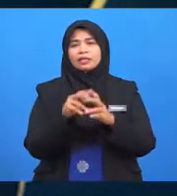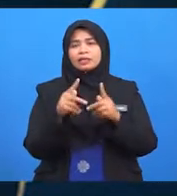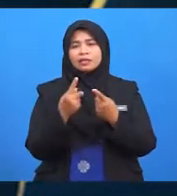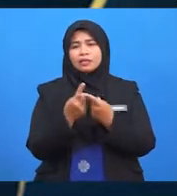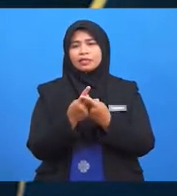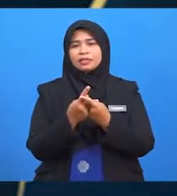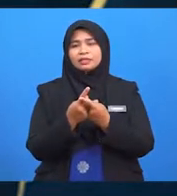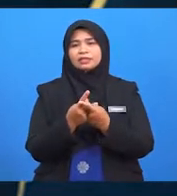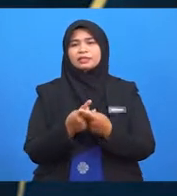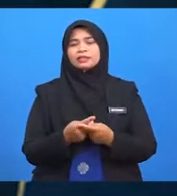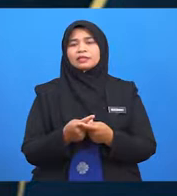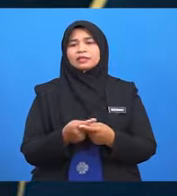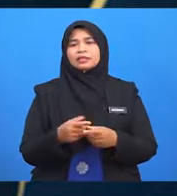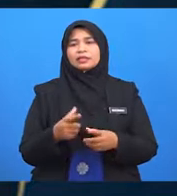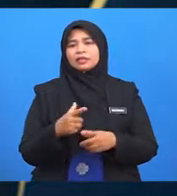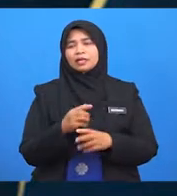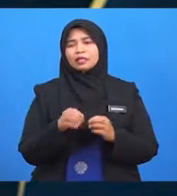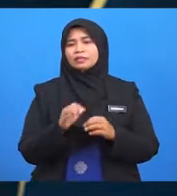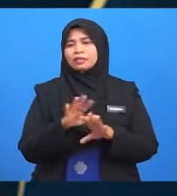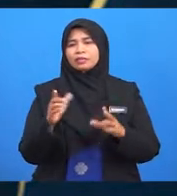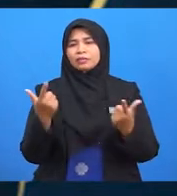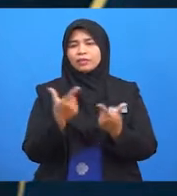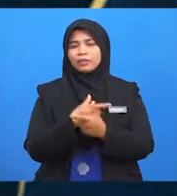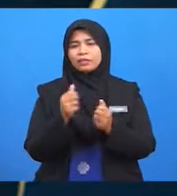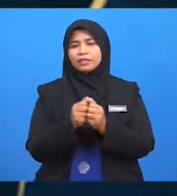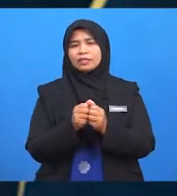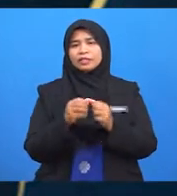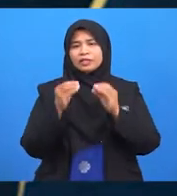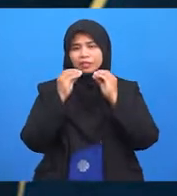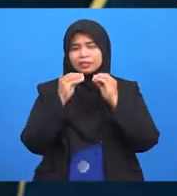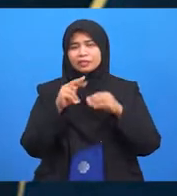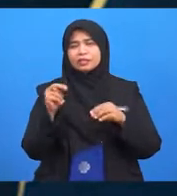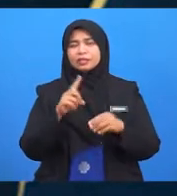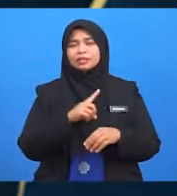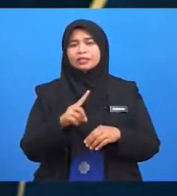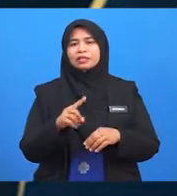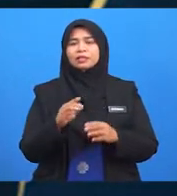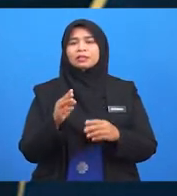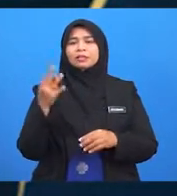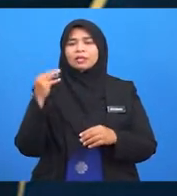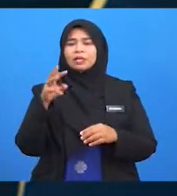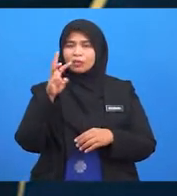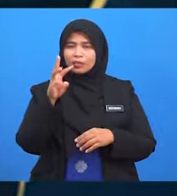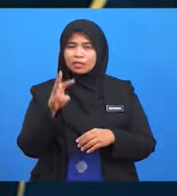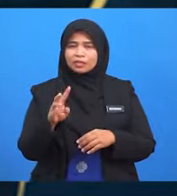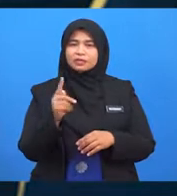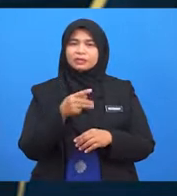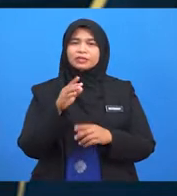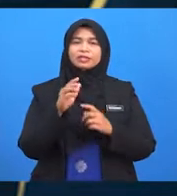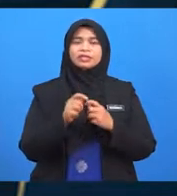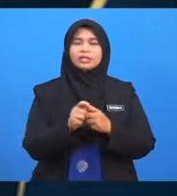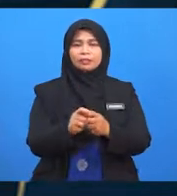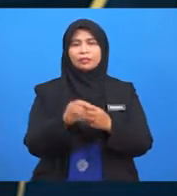kelas, selagi tidak bercanggah dengan syiar agama, maka wajib dipatuhi pemimpin